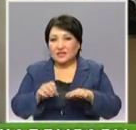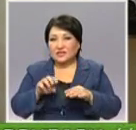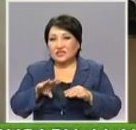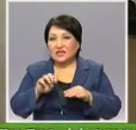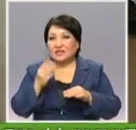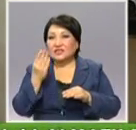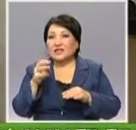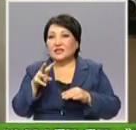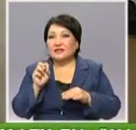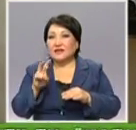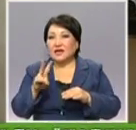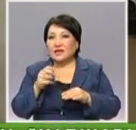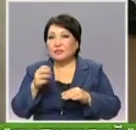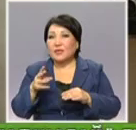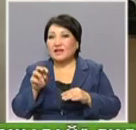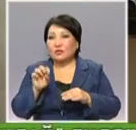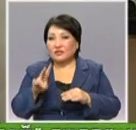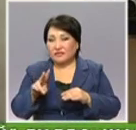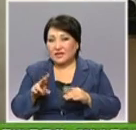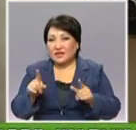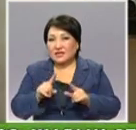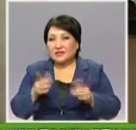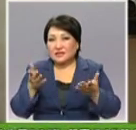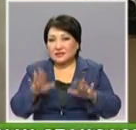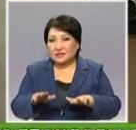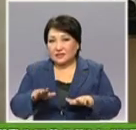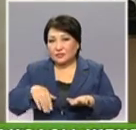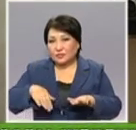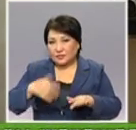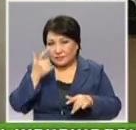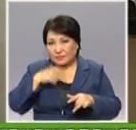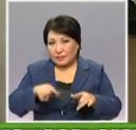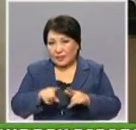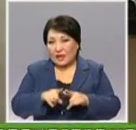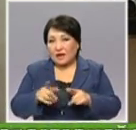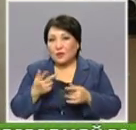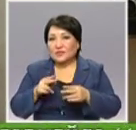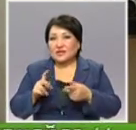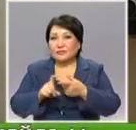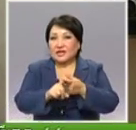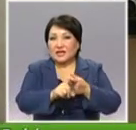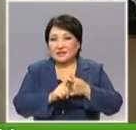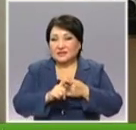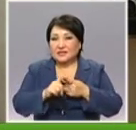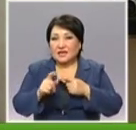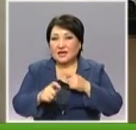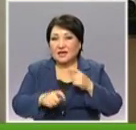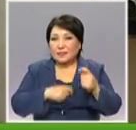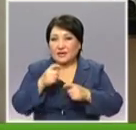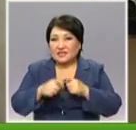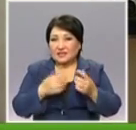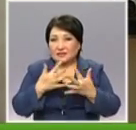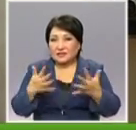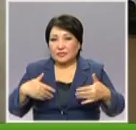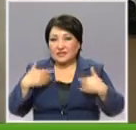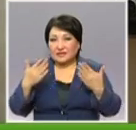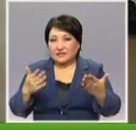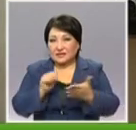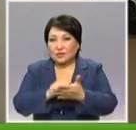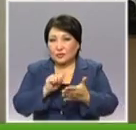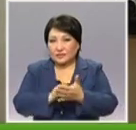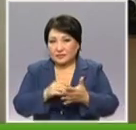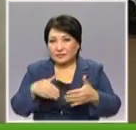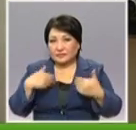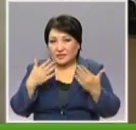Оны қазір кімдер насихаттап жүр, зерттеп жүр. Міне осыған байланысты материалдар қойылған. Сонымен қатар, енді көрменің